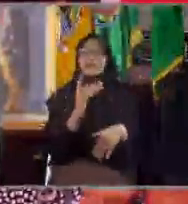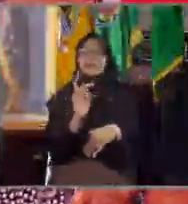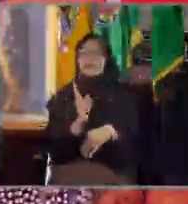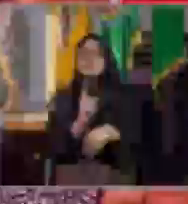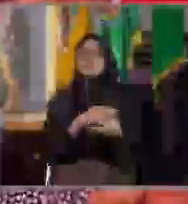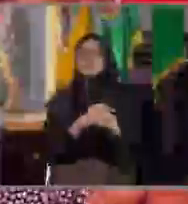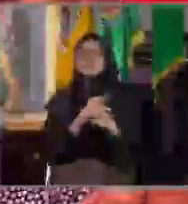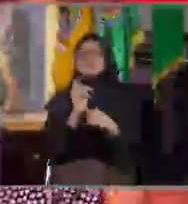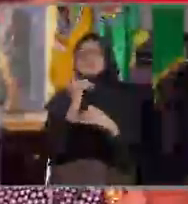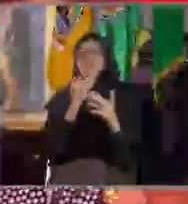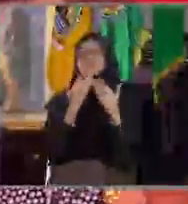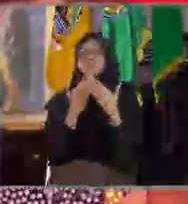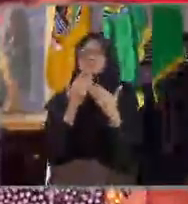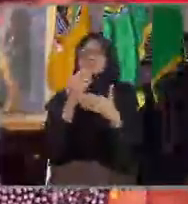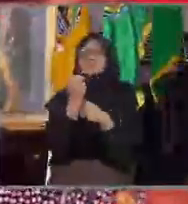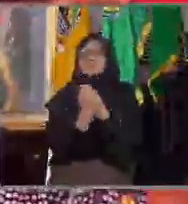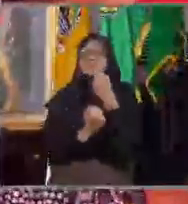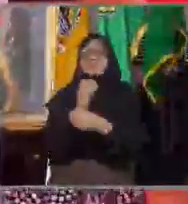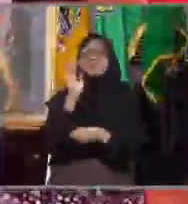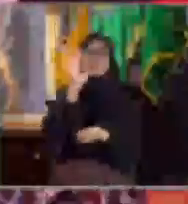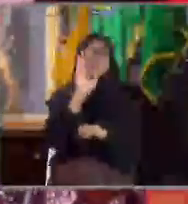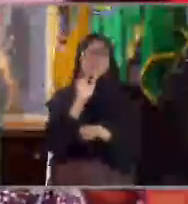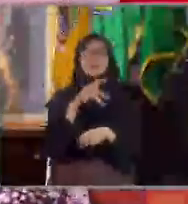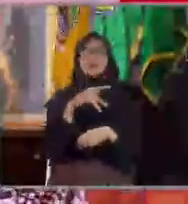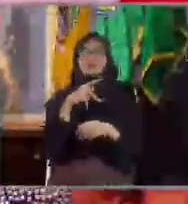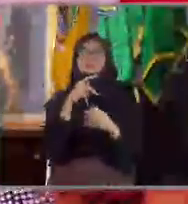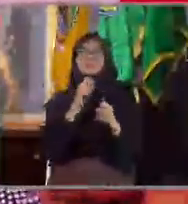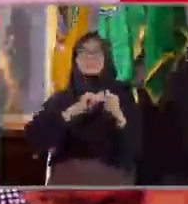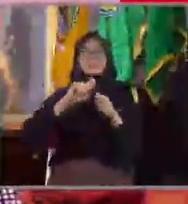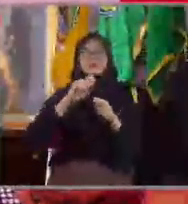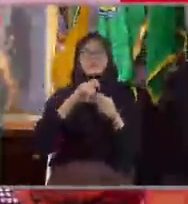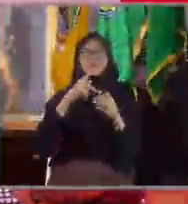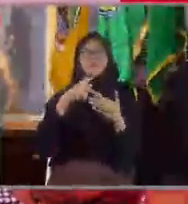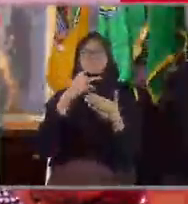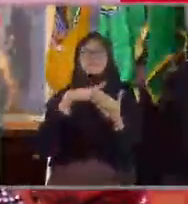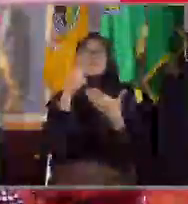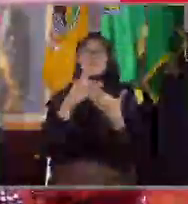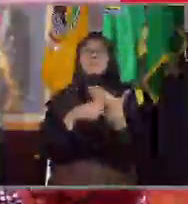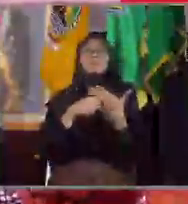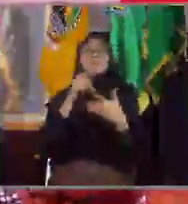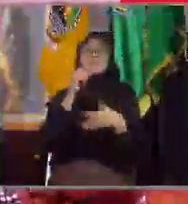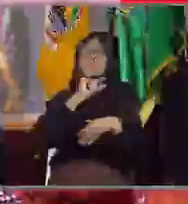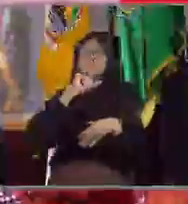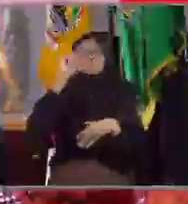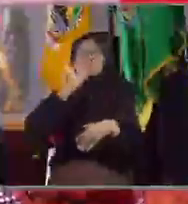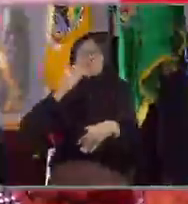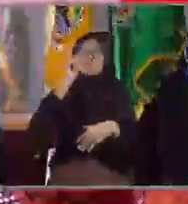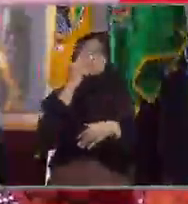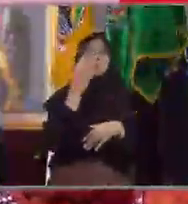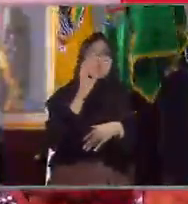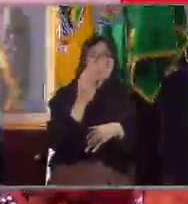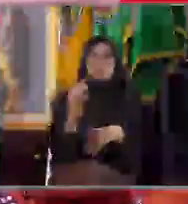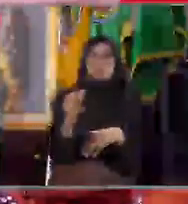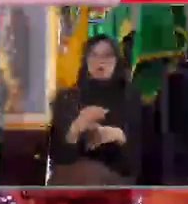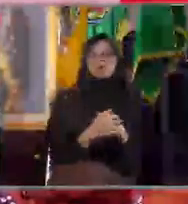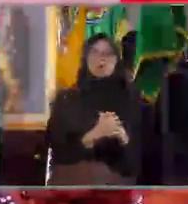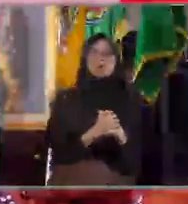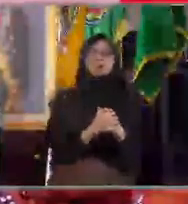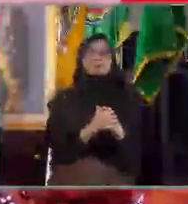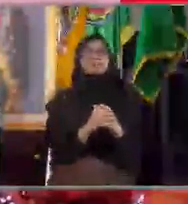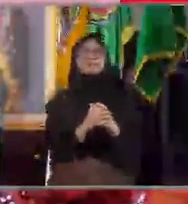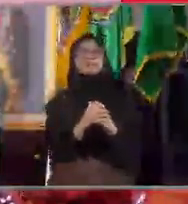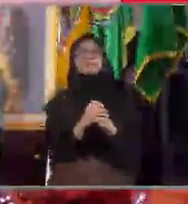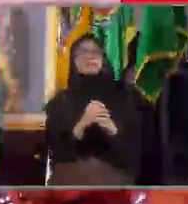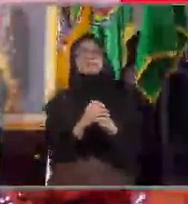di dalam kegiatan berikutnya akan menjadi program-program dalam usulan selanjutnya tentunya Pada kesempatan ini